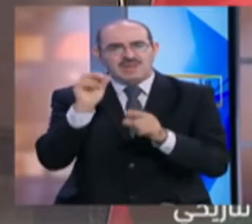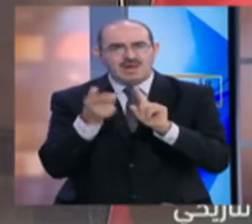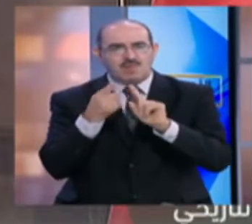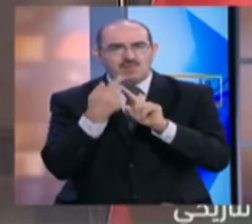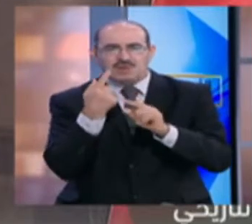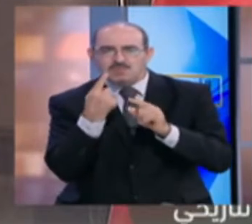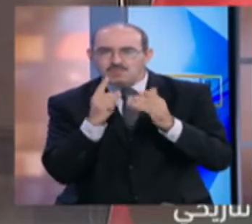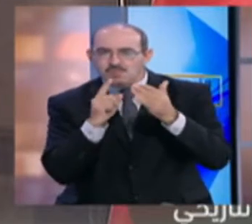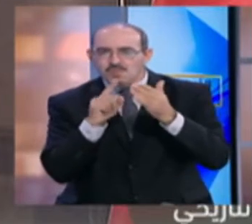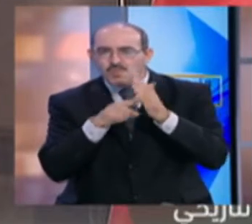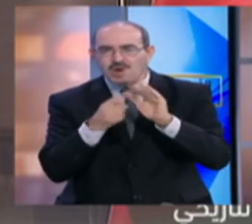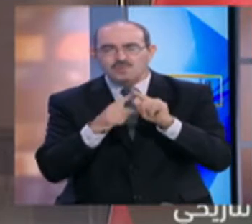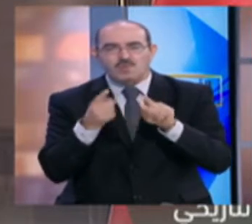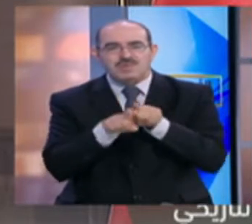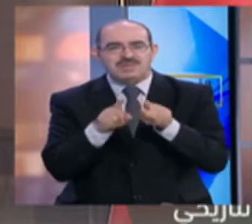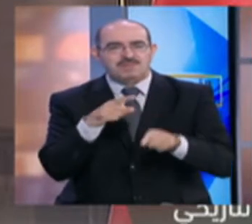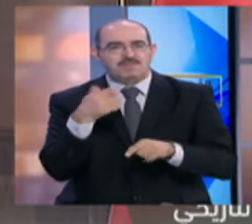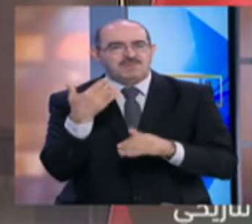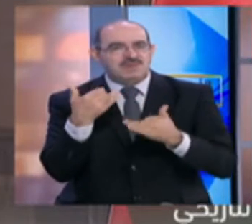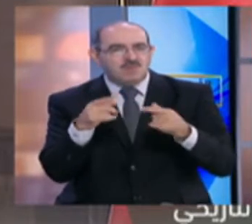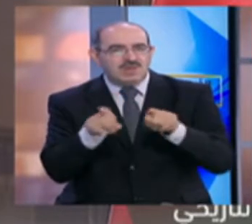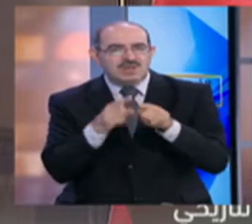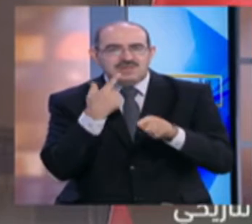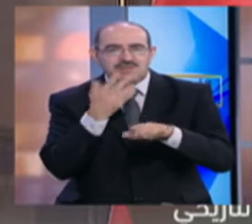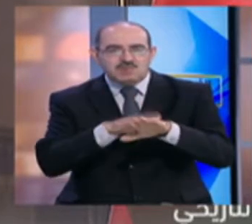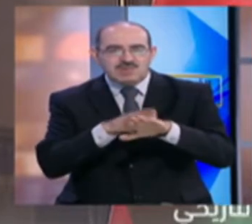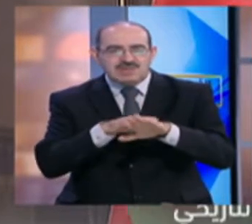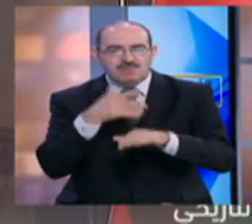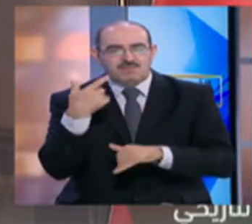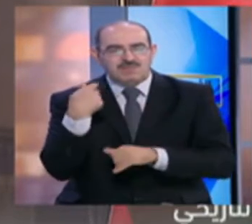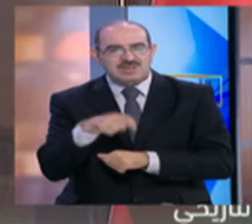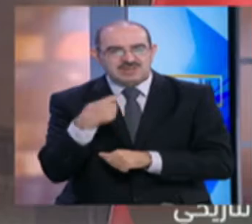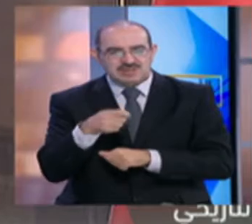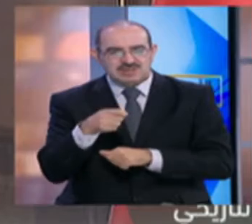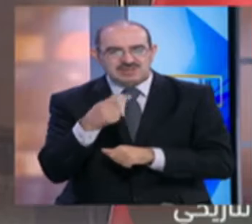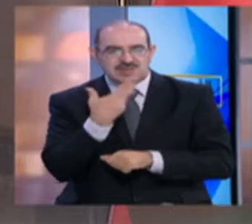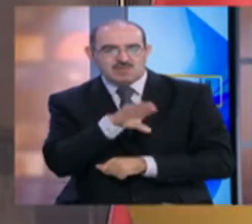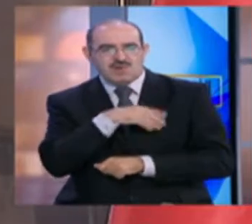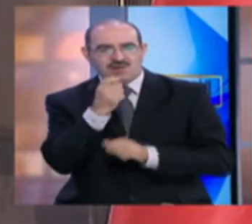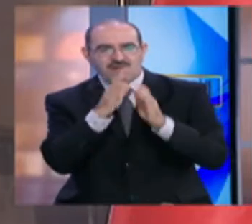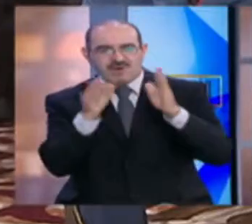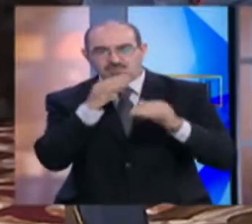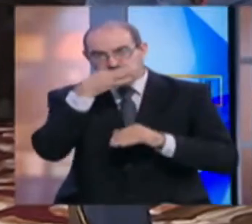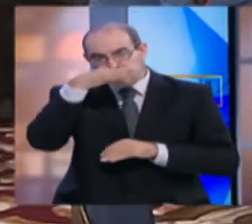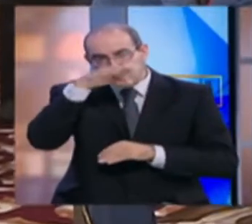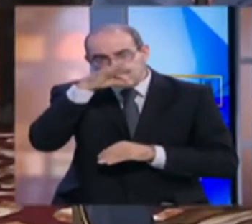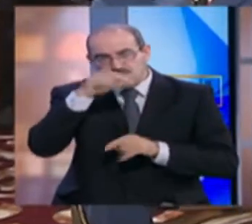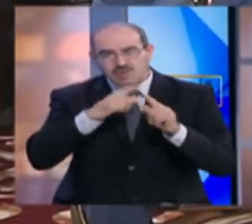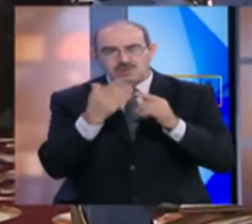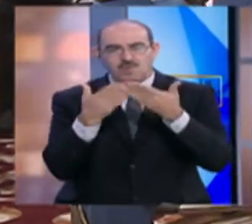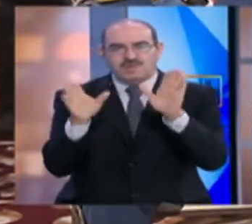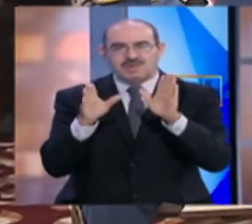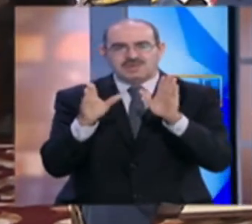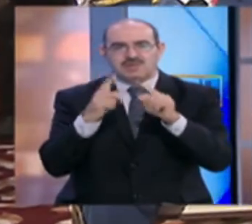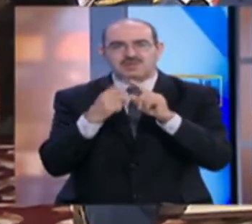مستشار رئيس الجمهورية المكلف بالأرشيف والذاكرة الوطنية عبد المجيد شيخي كلمته خلال افتتاح